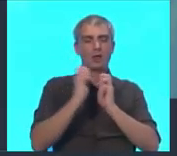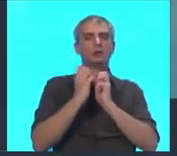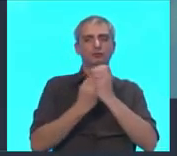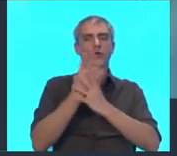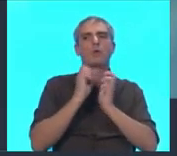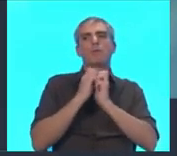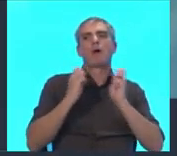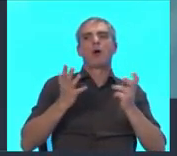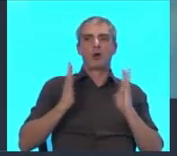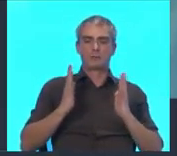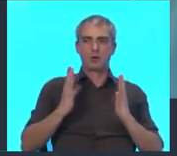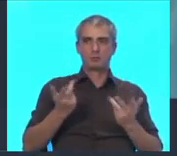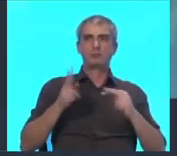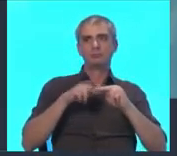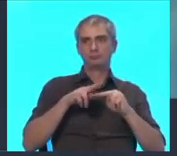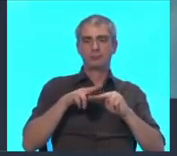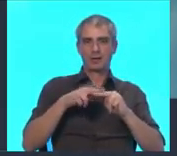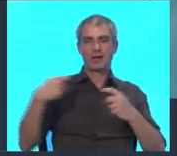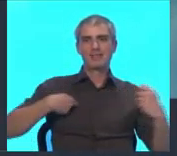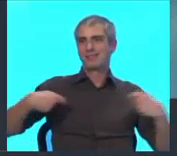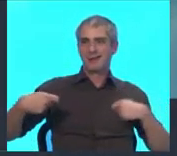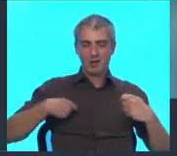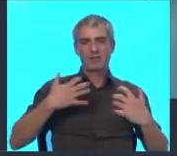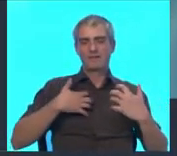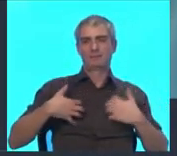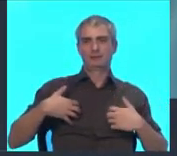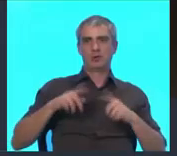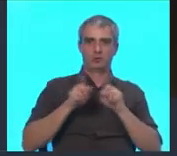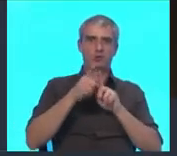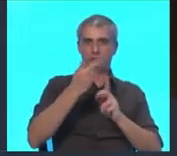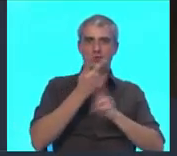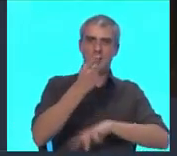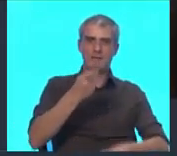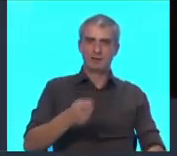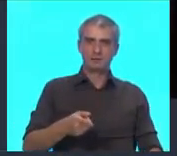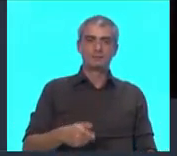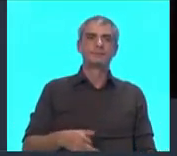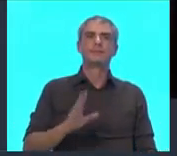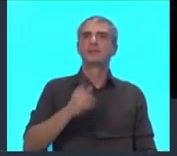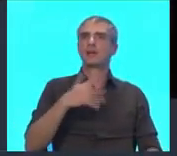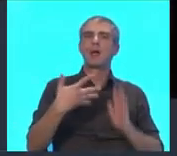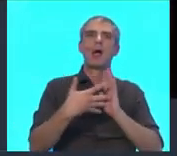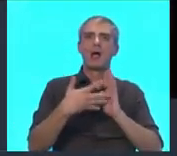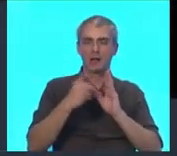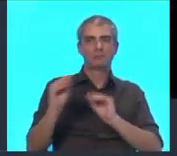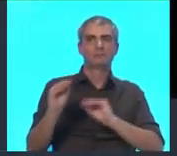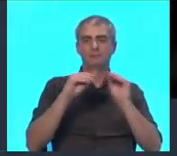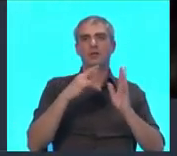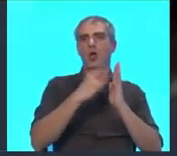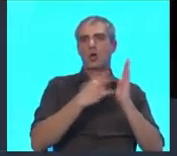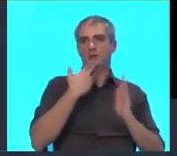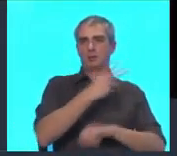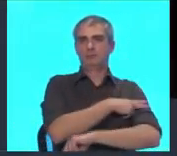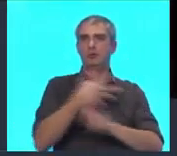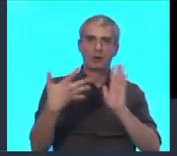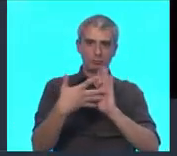ארוך אחרי דקירות ופגיעות כאלה שהיא עברה. גם חקירת האירוע הועברה לרשויות החוק הישראליות